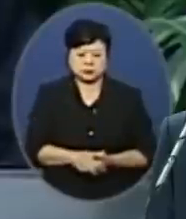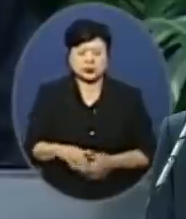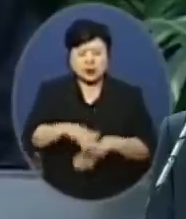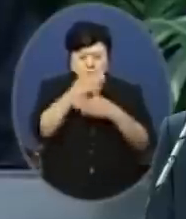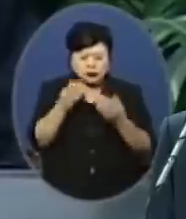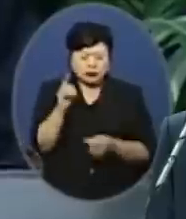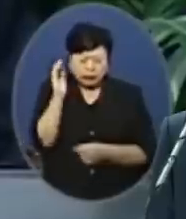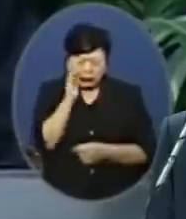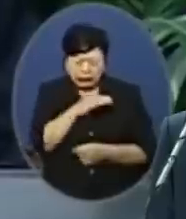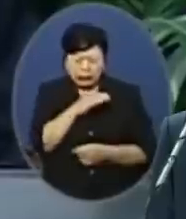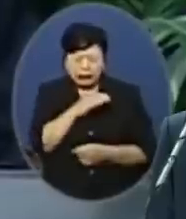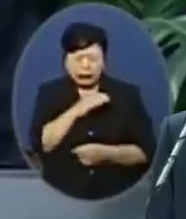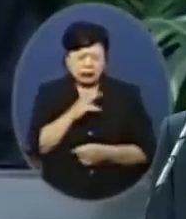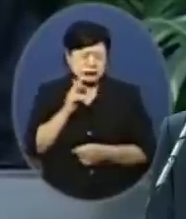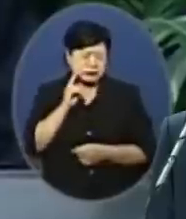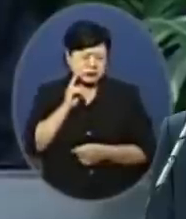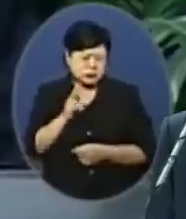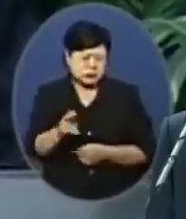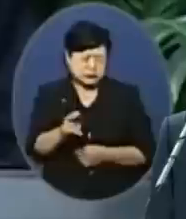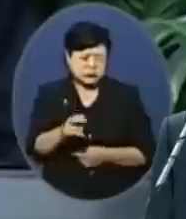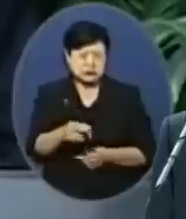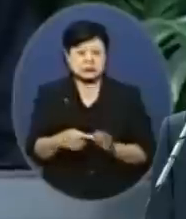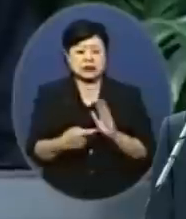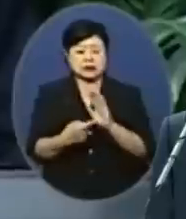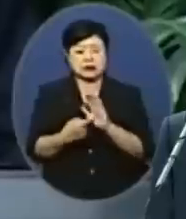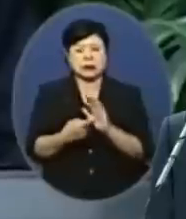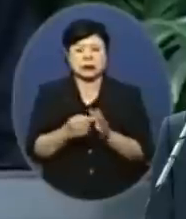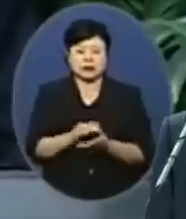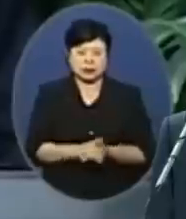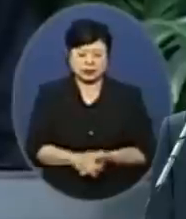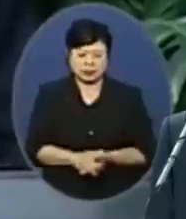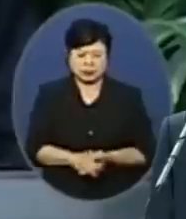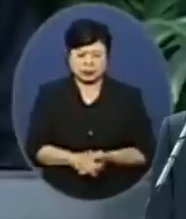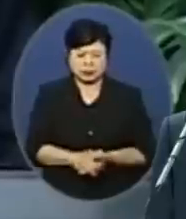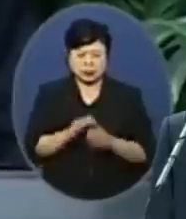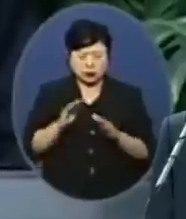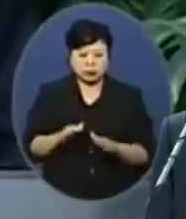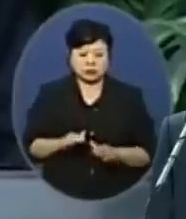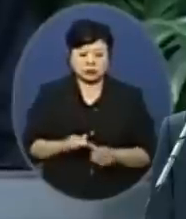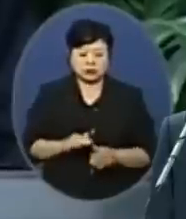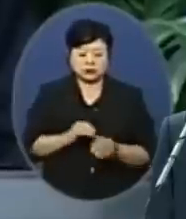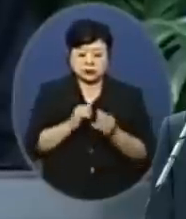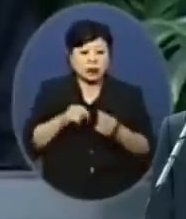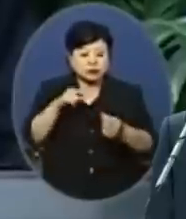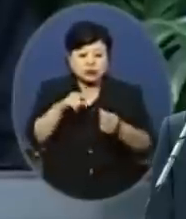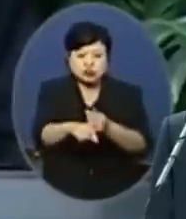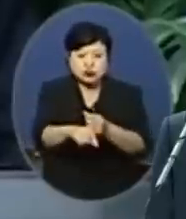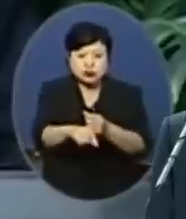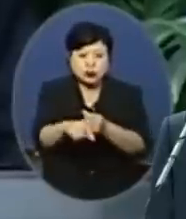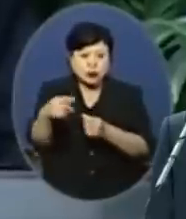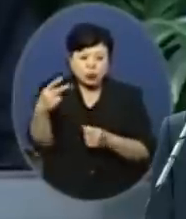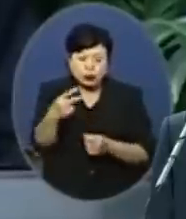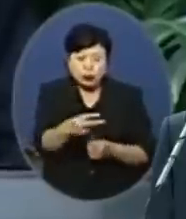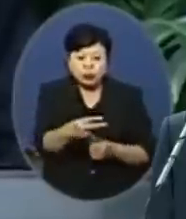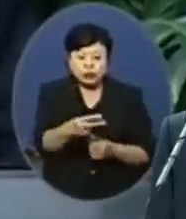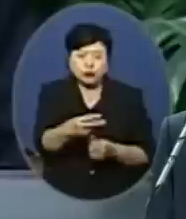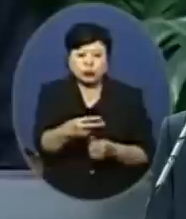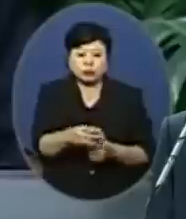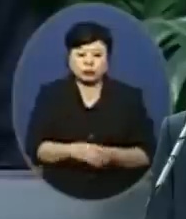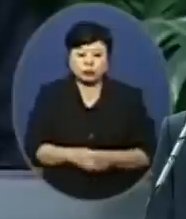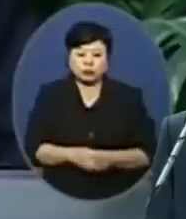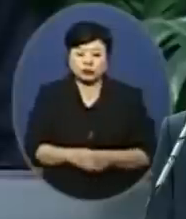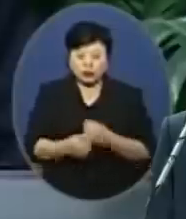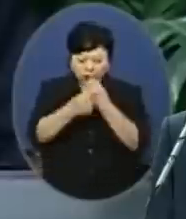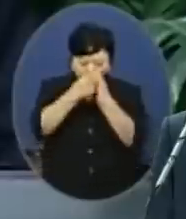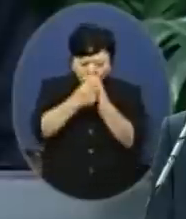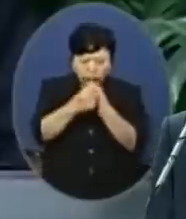모든 악의 극치를 자행하는 것입니다. 오늘날 사람을 죽이고 까딱도 않게